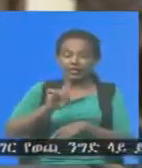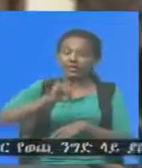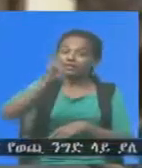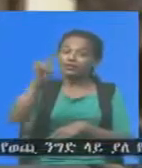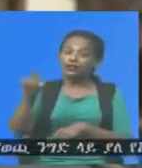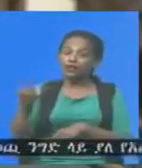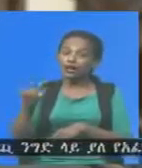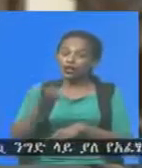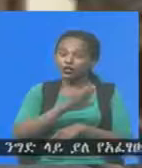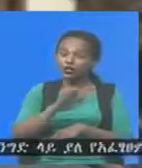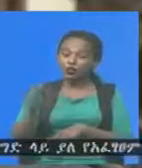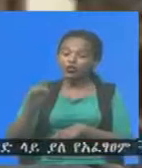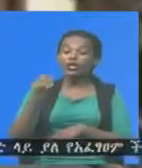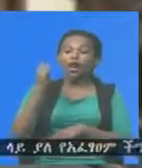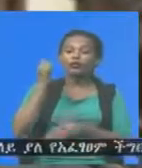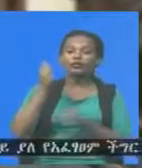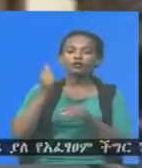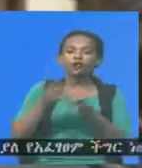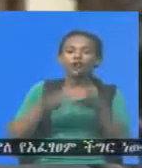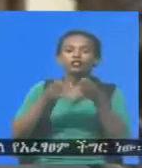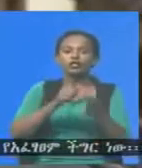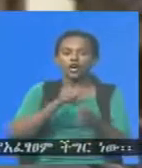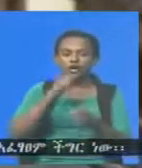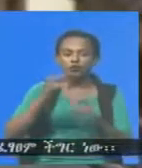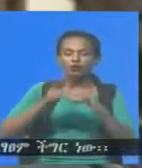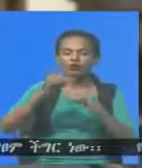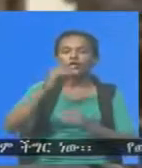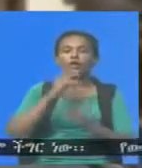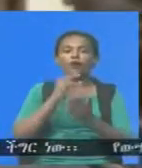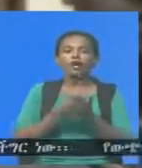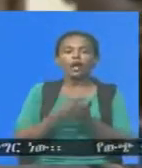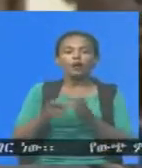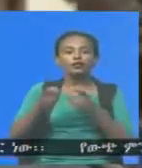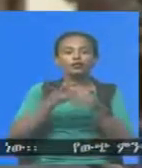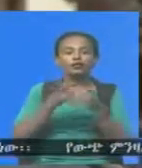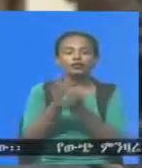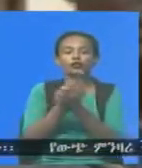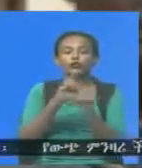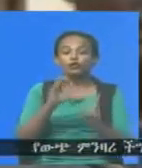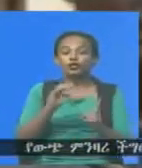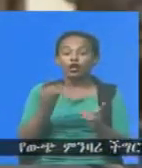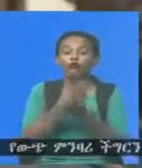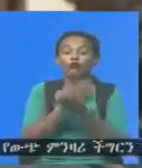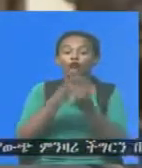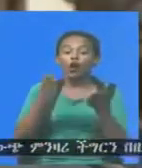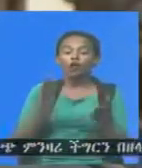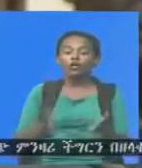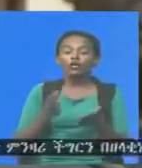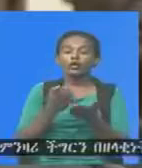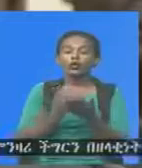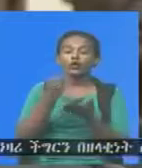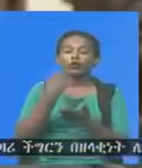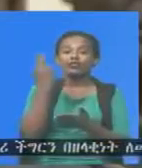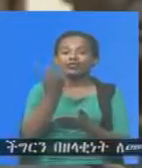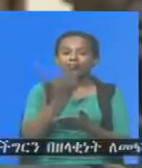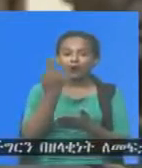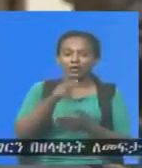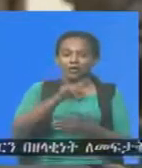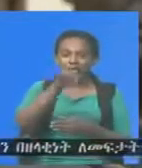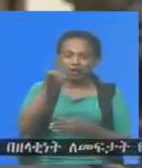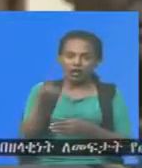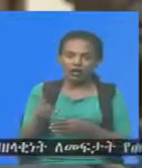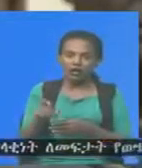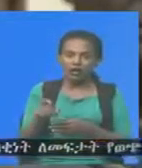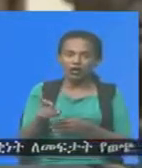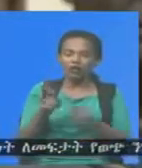ጥያቄያቸው ወደ አመጽ ባይሸጋገርም ከፍተኛ የመልካም አስተዳደር፣ የፍትህና ፍትሃዊ የኢኮኖሚ ተጠቃሚነት ጥያቄ